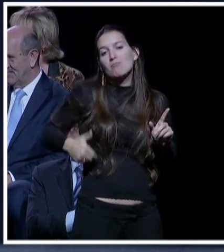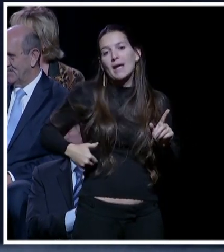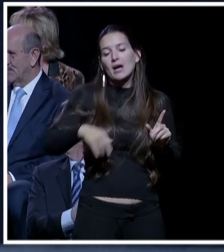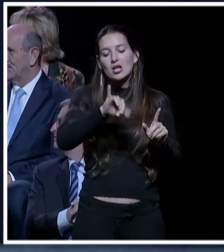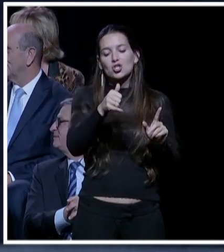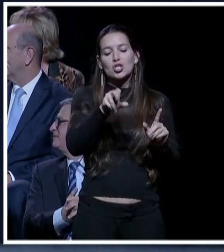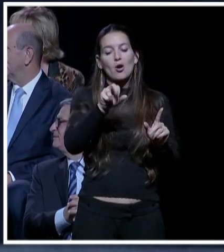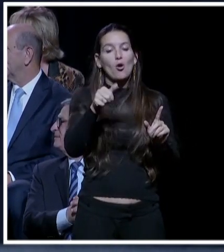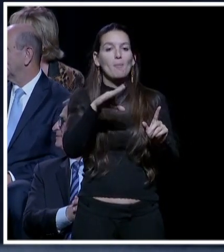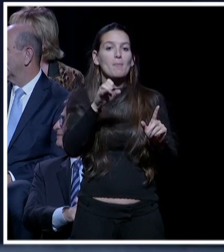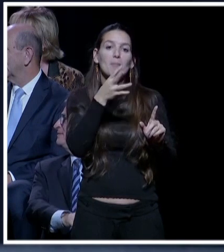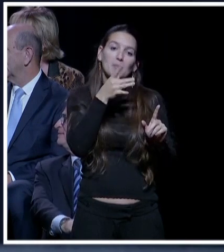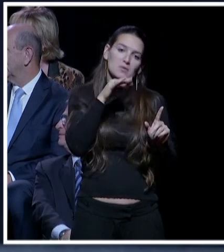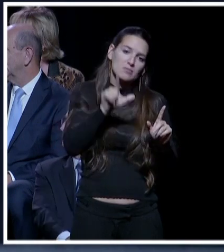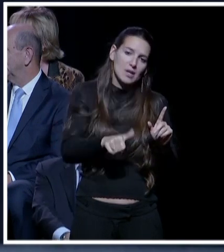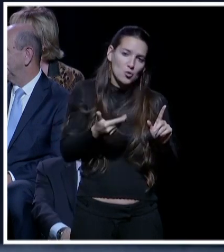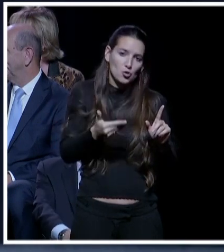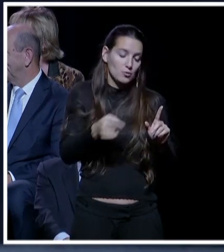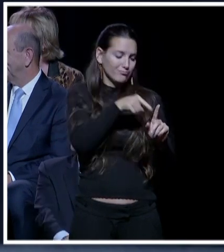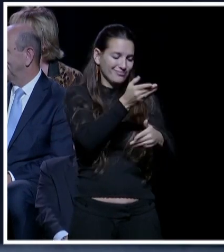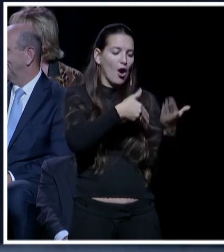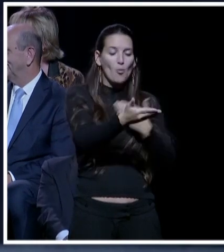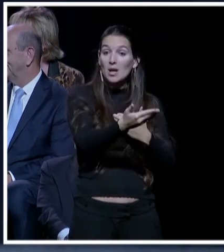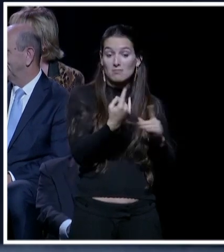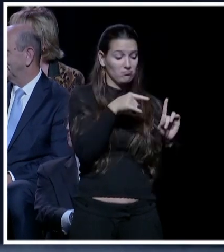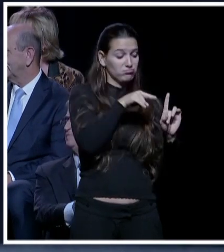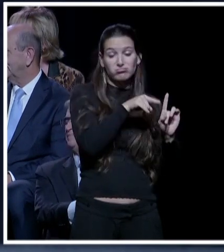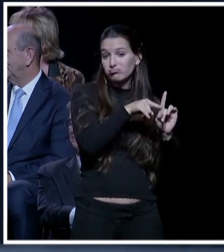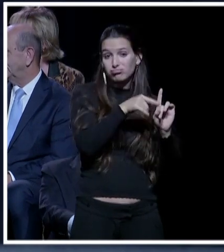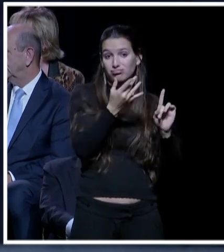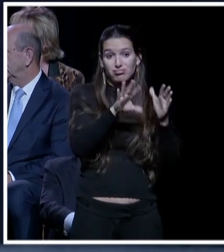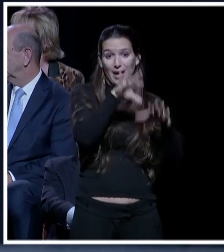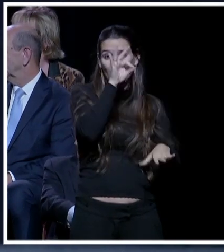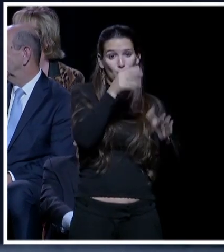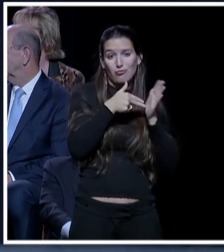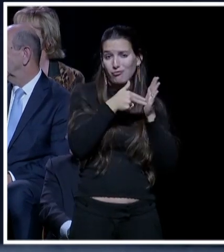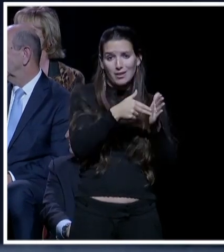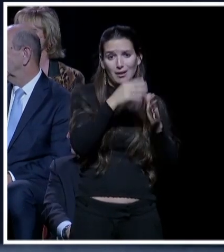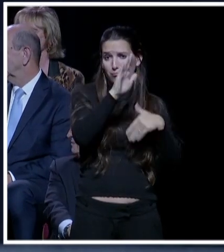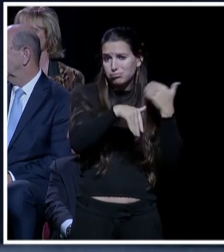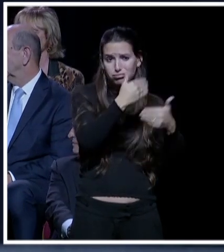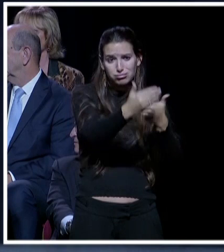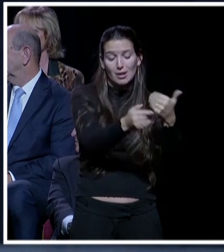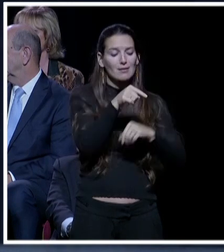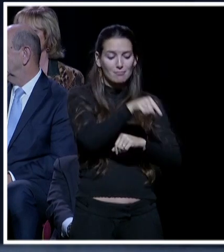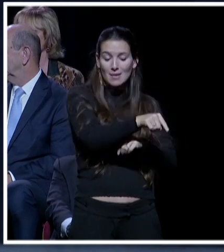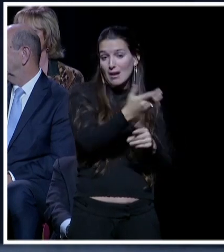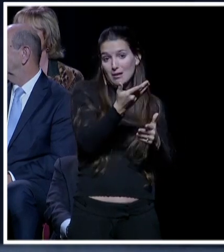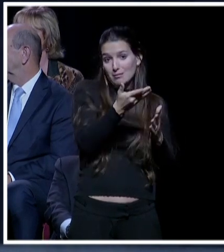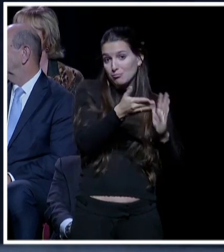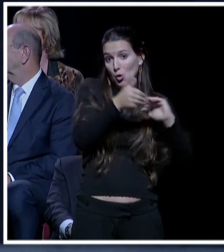nous aujourd'hui, mais elle fait partie de ces élus fidèles qui partagent la mission de Jérôme et